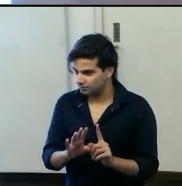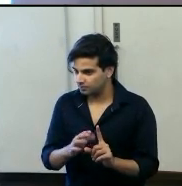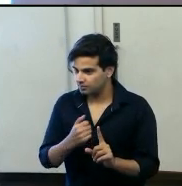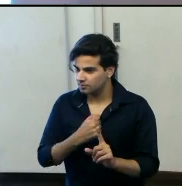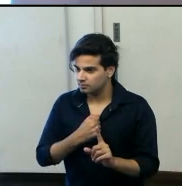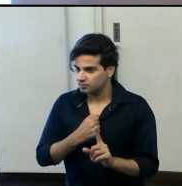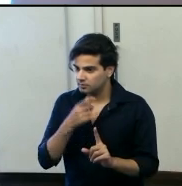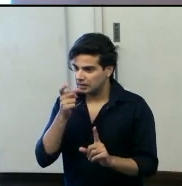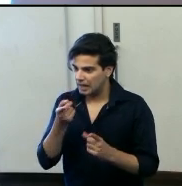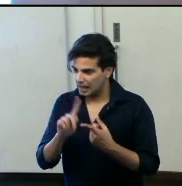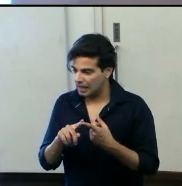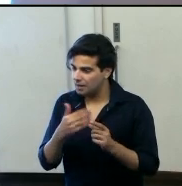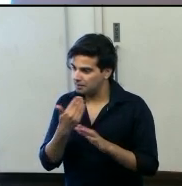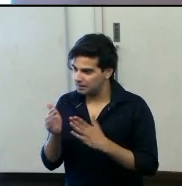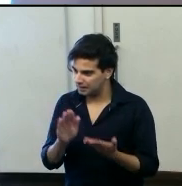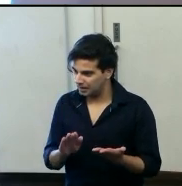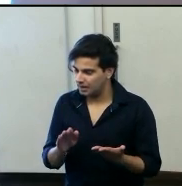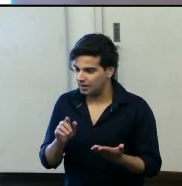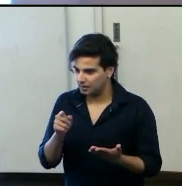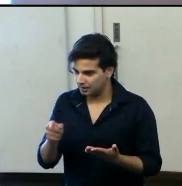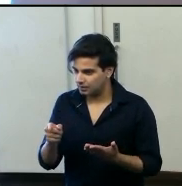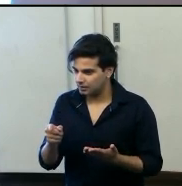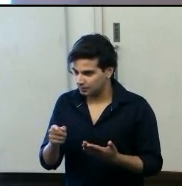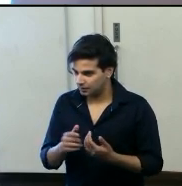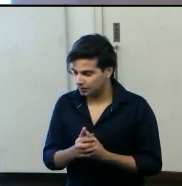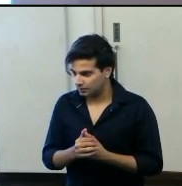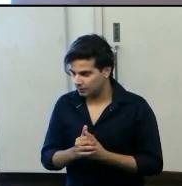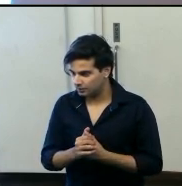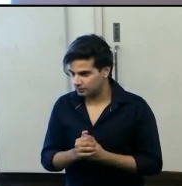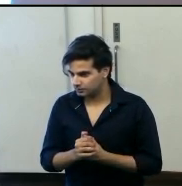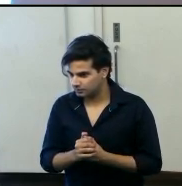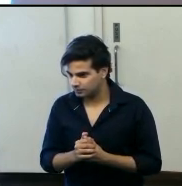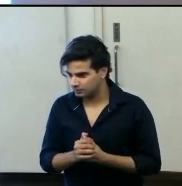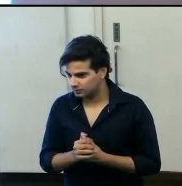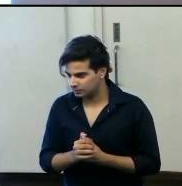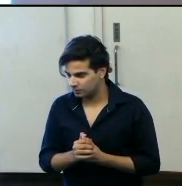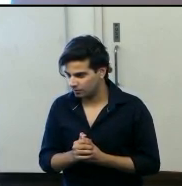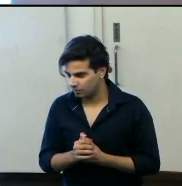ಮುಗಿದದ್ದಲ್ಲಿ ಕಾಣದು. ಇಂದ್ರ ಕಾಲು ಕುಣಿಯುತ್ತಲಿತ್ತು,